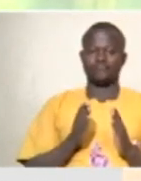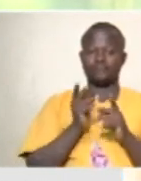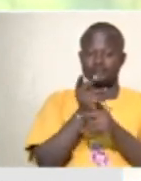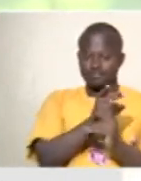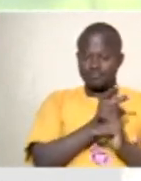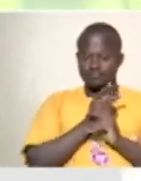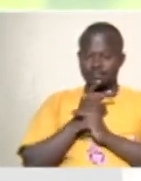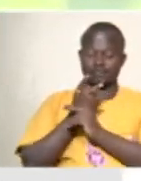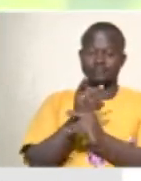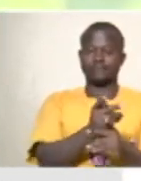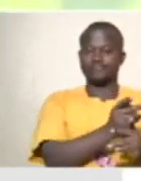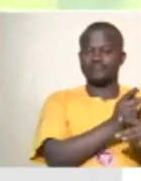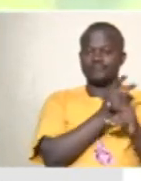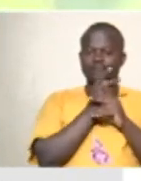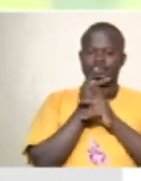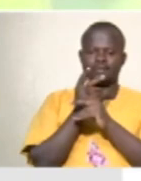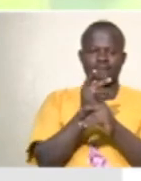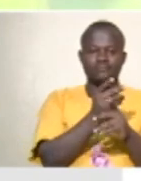kurwitaho